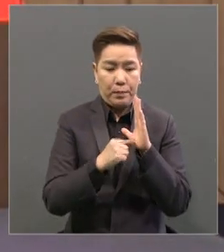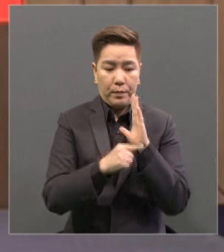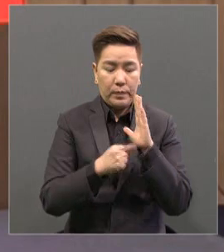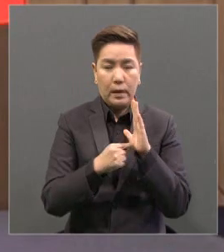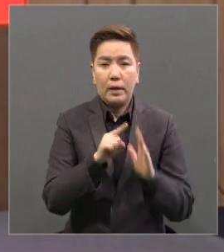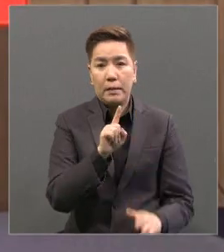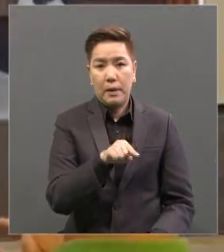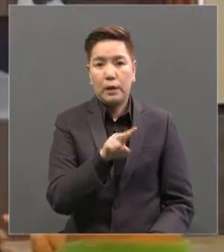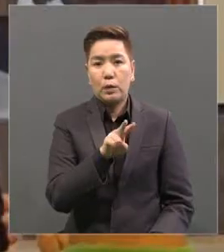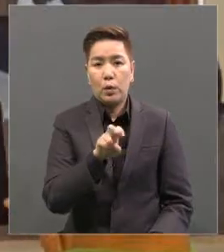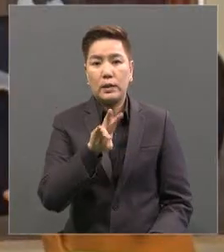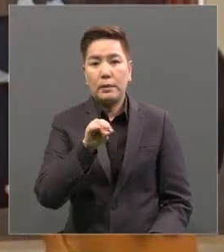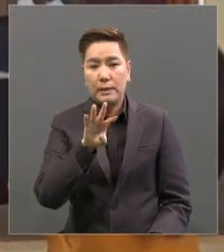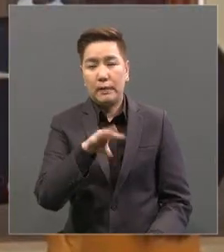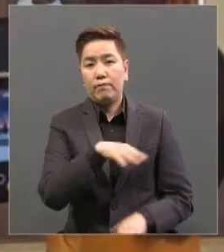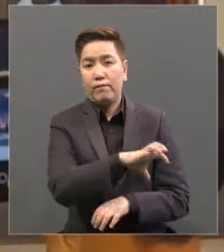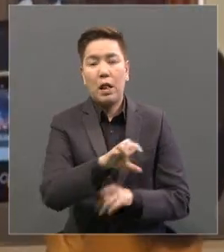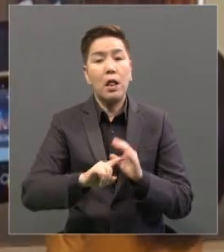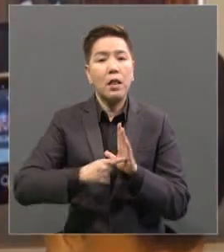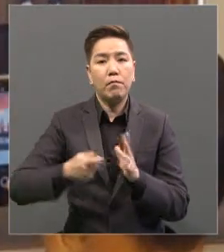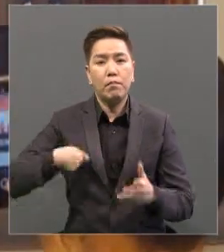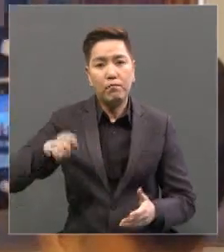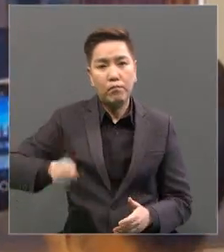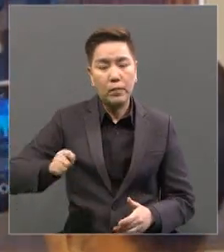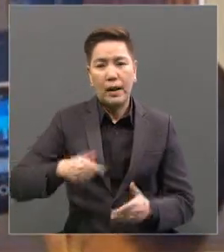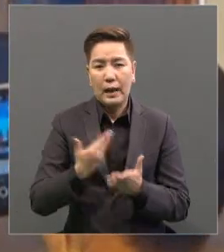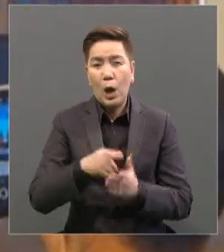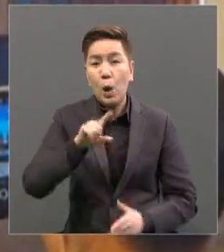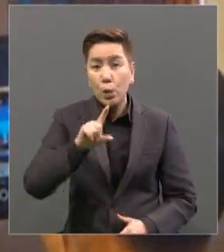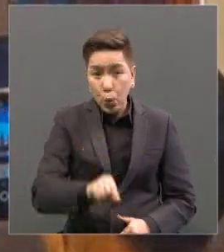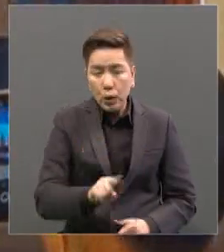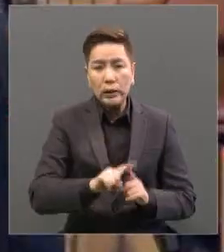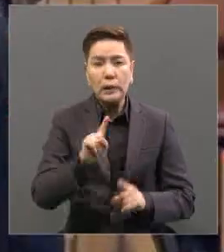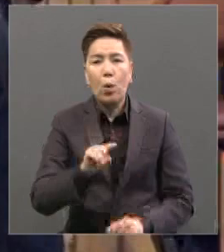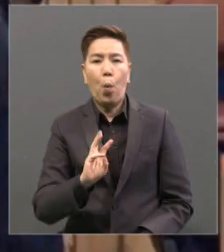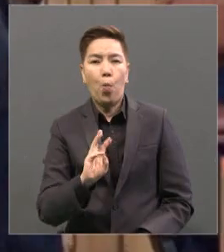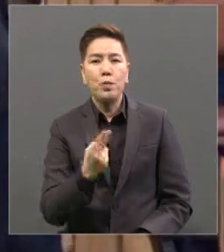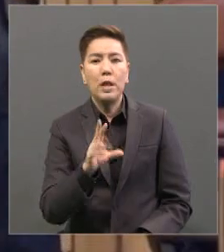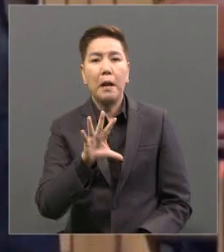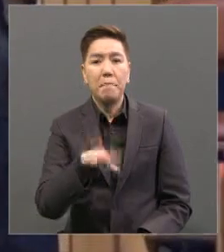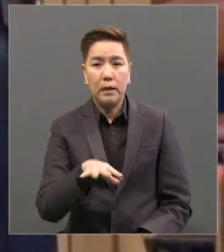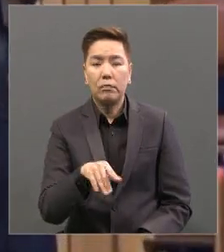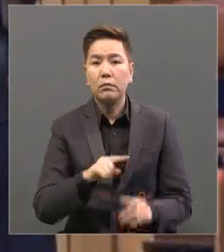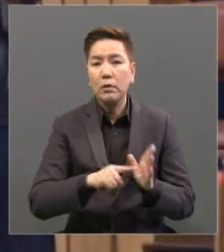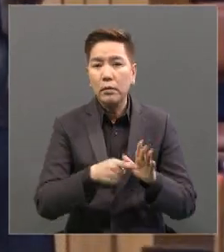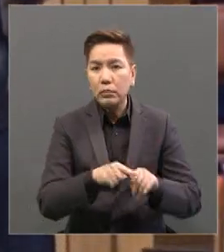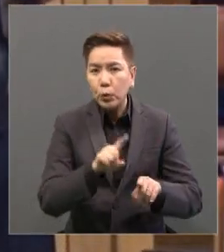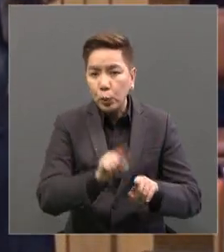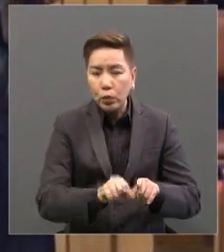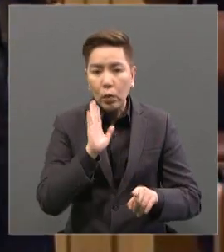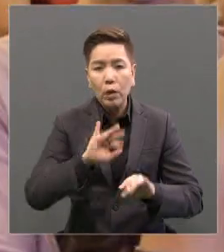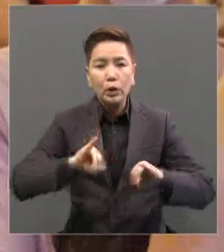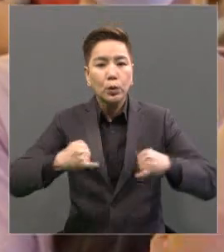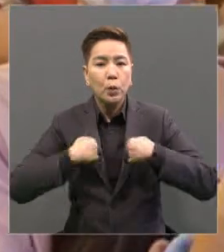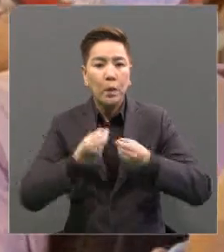เนี่ย 1,274รายการเริ่มประมูลราคาต่ำสุดเพียงแค่65,000บาทเท่านั้นนะฮะก็จะได้